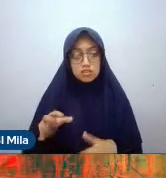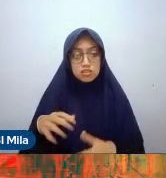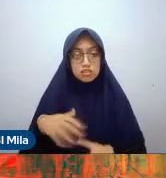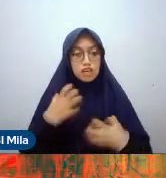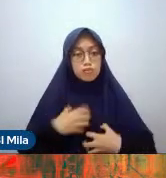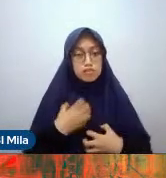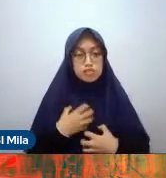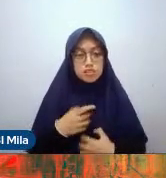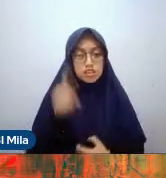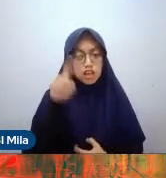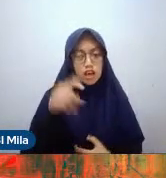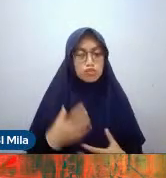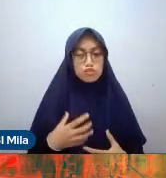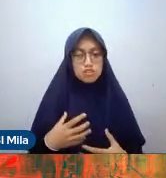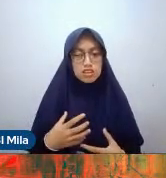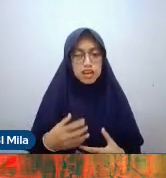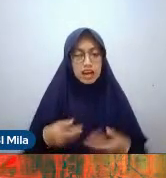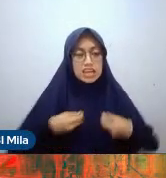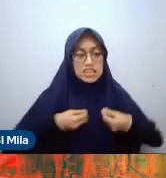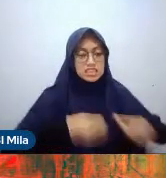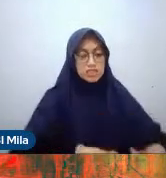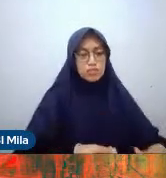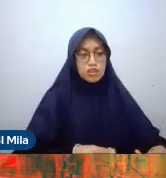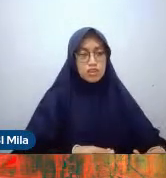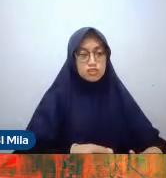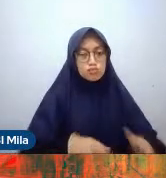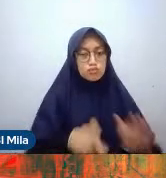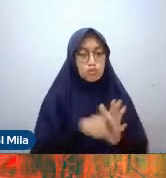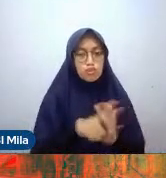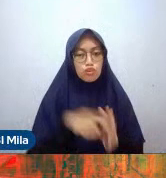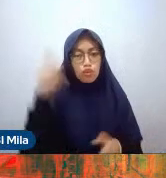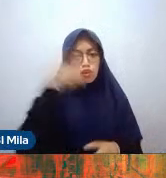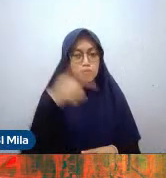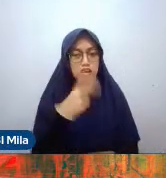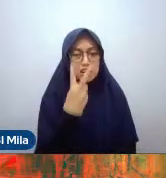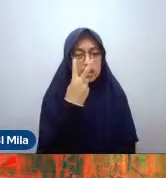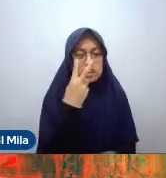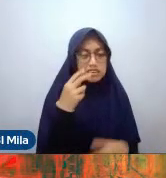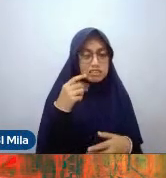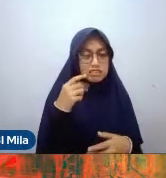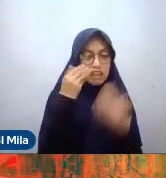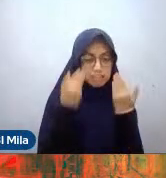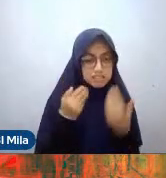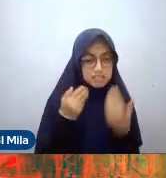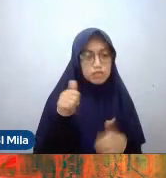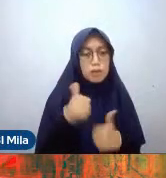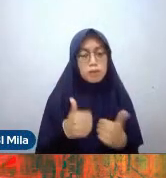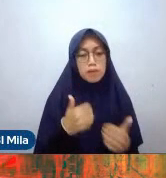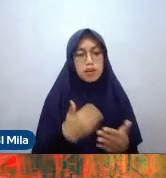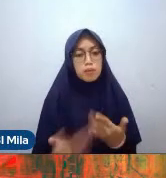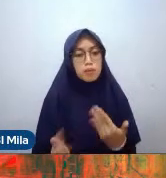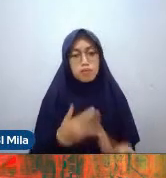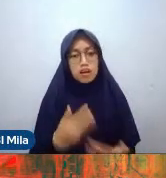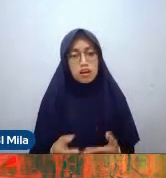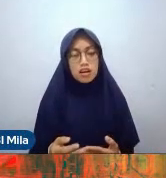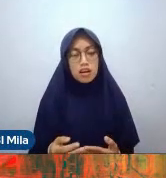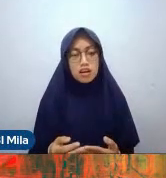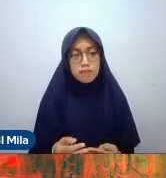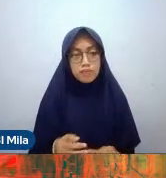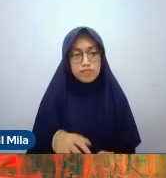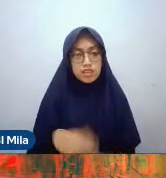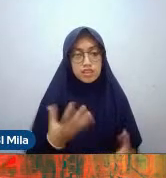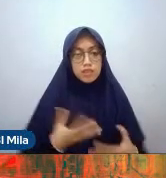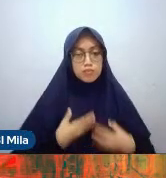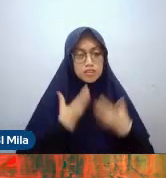kita kasih mereka ruang untuk menyendiri, untuk menangis gitu kan ya, untuk marah gitu kan ya. Setelah itu mereka kita